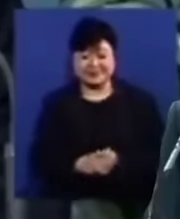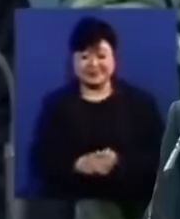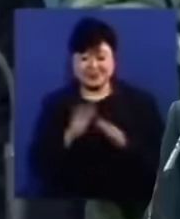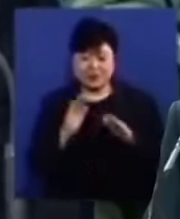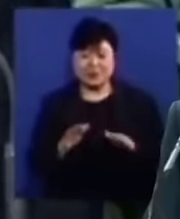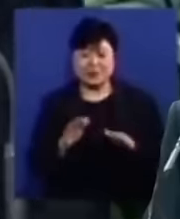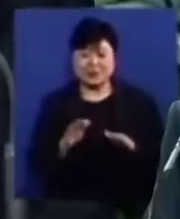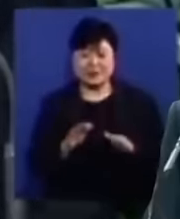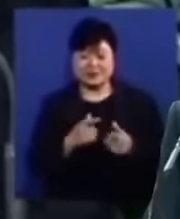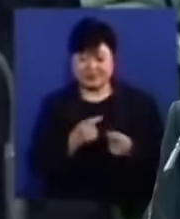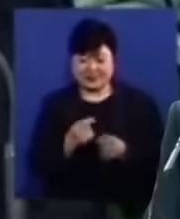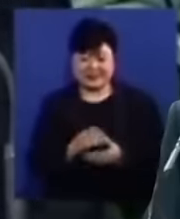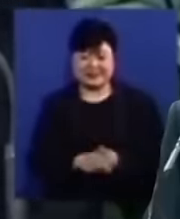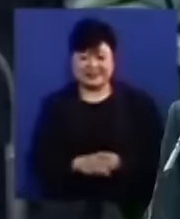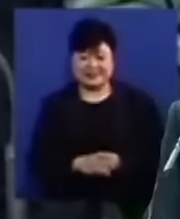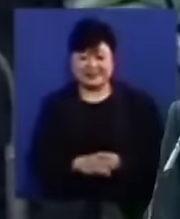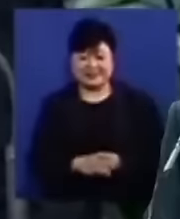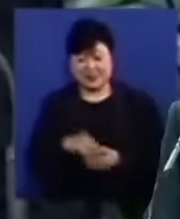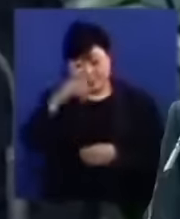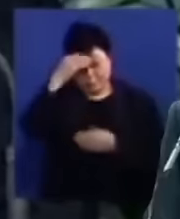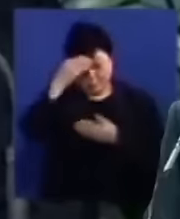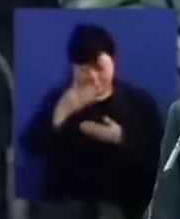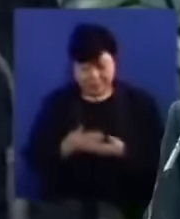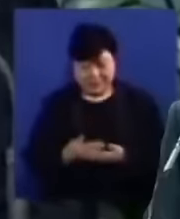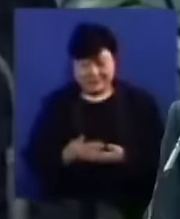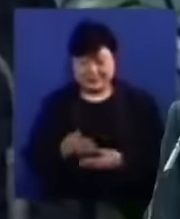본을 따서 해요. 나를 닮았다.